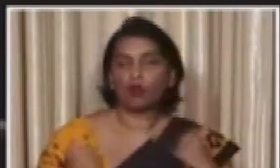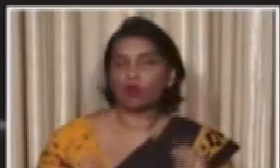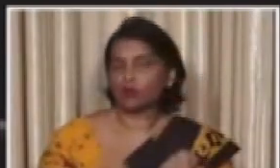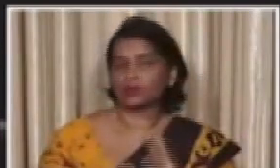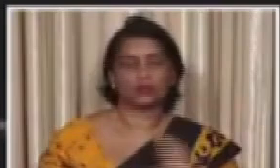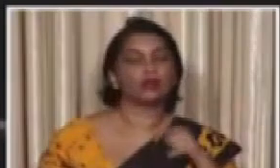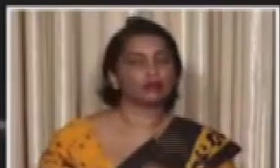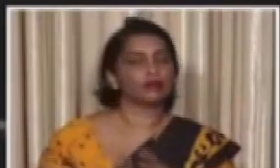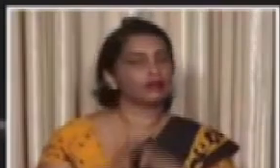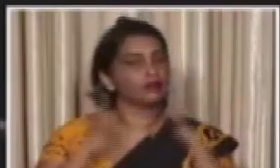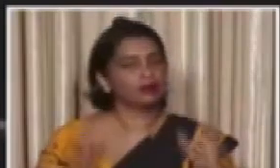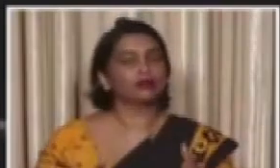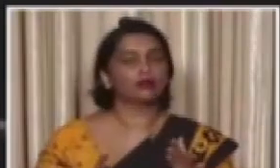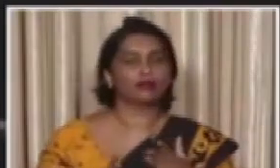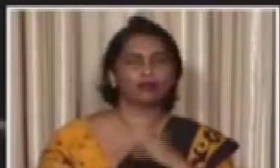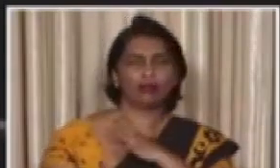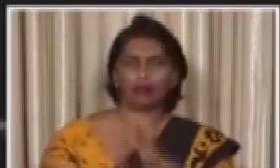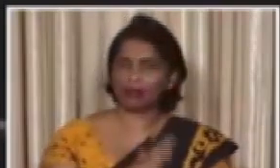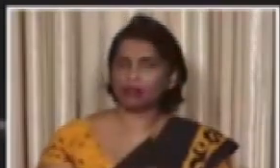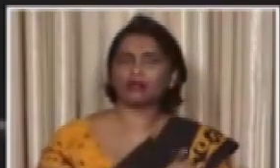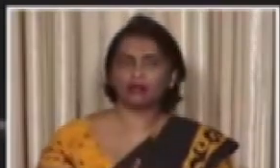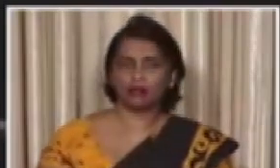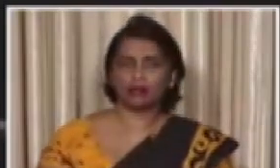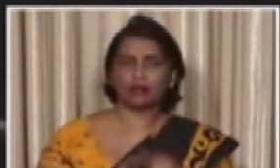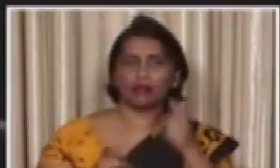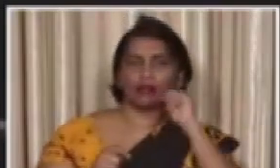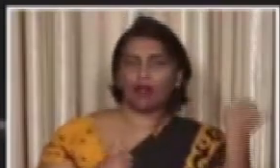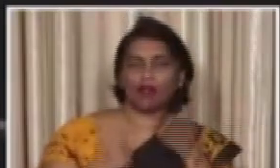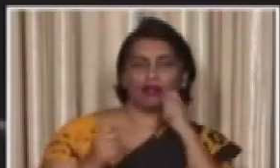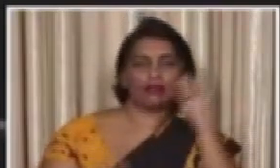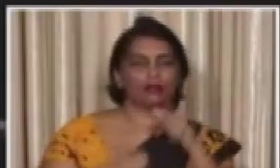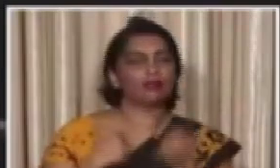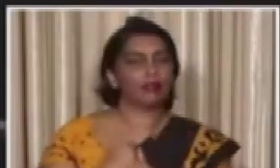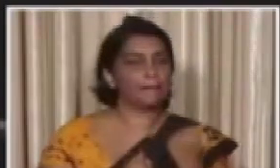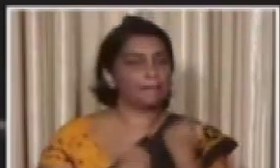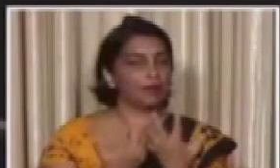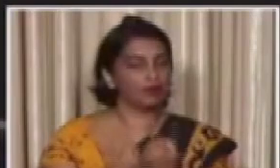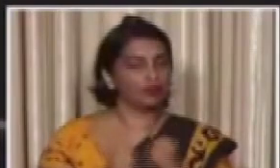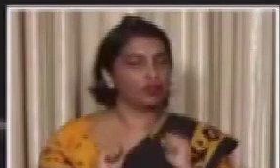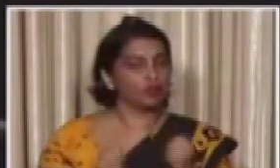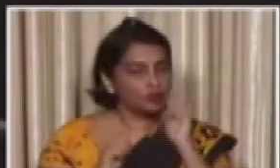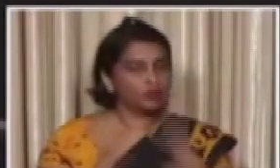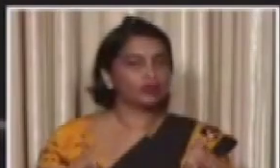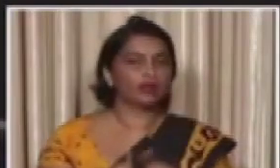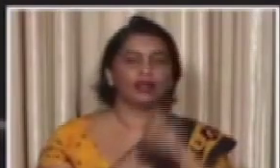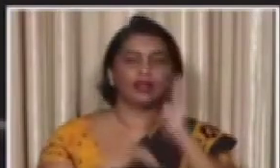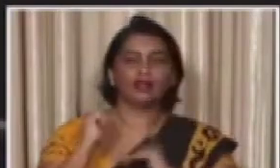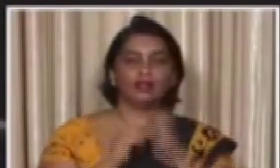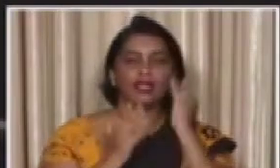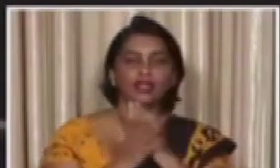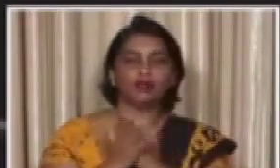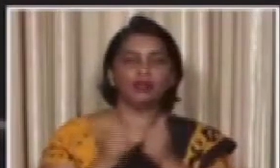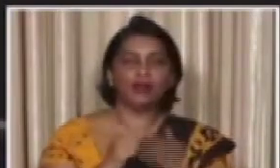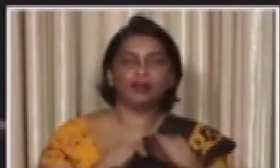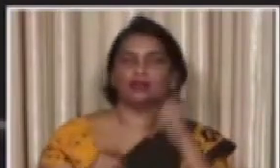නෑ. ඉතාමත් අපිරිනත ආකාරයේ කෘතිම රැල්ලක් සාදාගෙන බලය ගන්න උත්සාහ කරනවා මිසක් එය රැක ගැනීමට